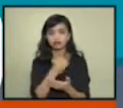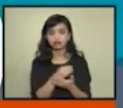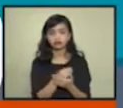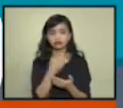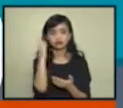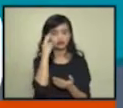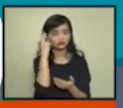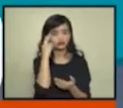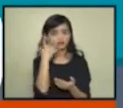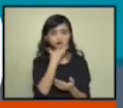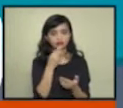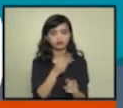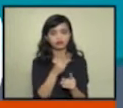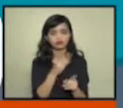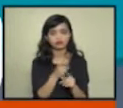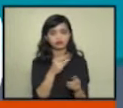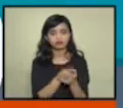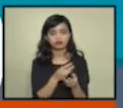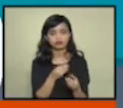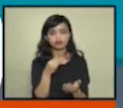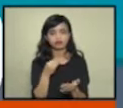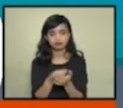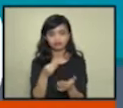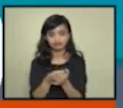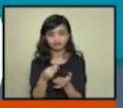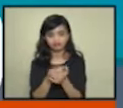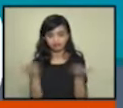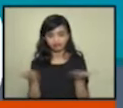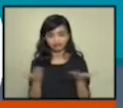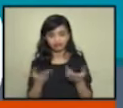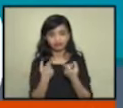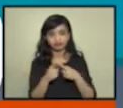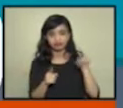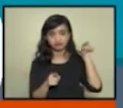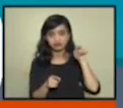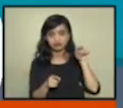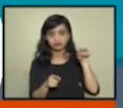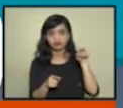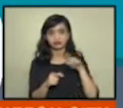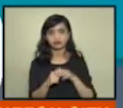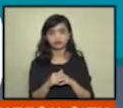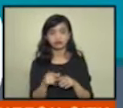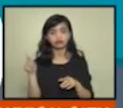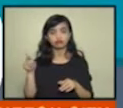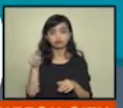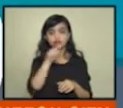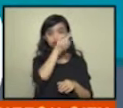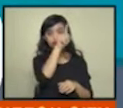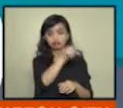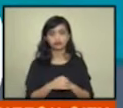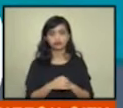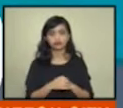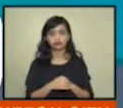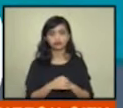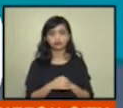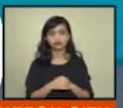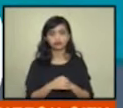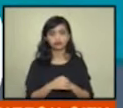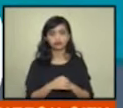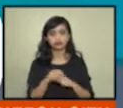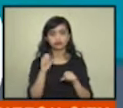pera? Romy, sinong humahawak sa pera? Ang pera po nandito sa Manila pero siya po ang tanungin po ninyo sa kanya, sir.